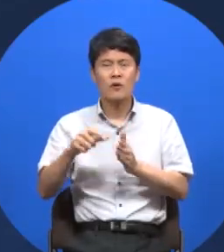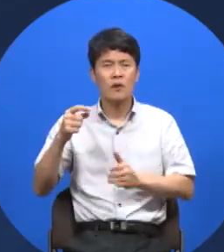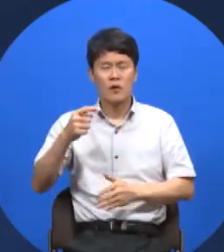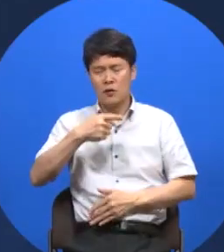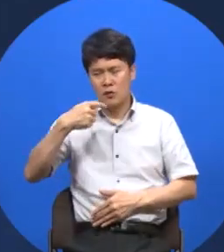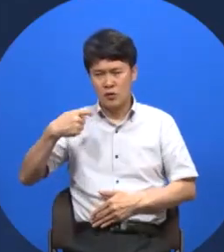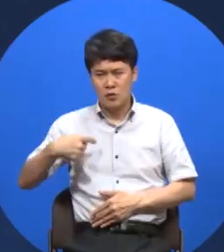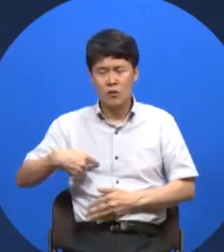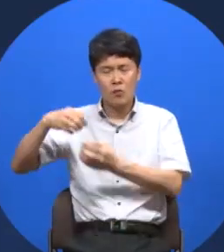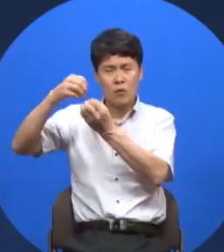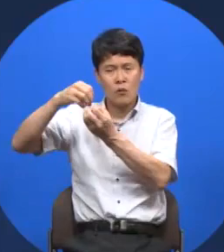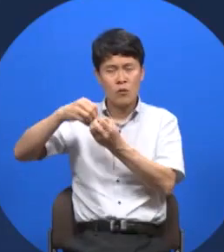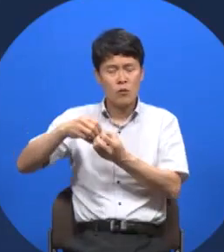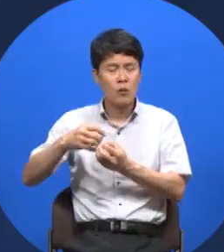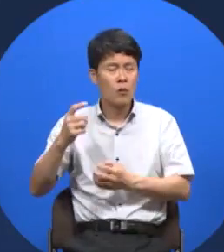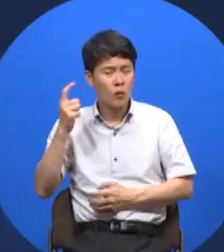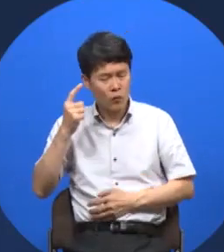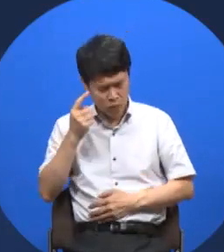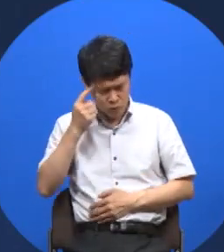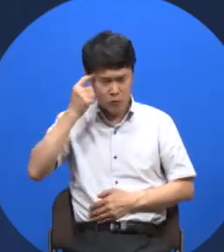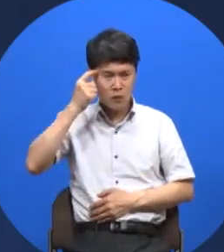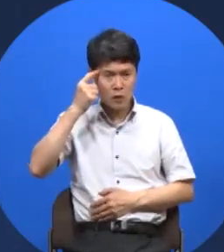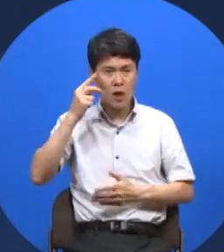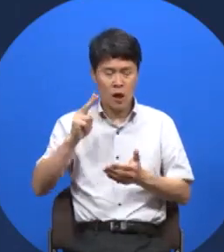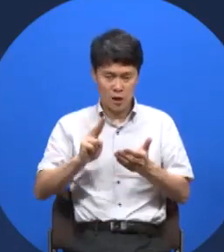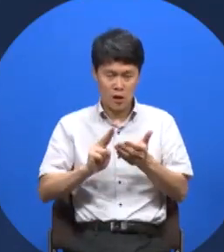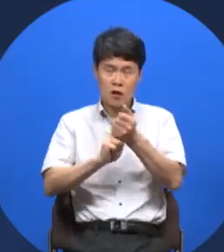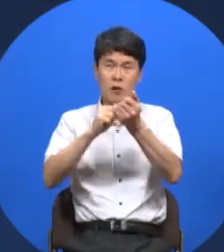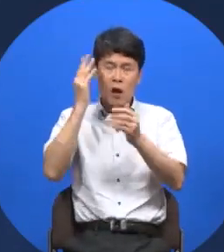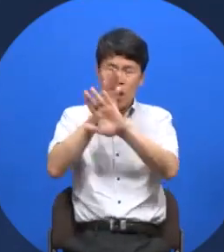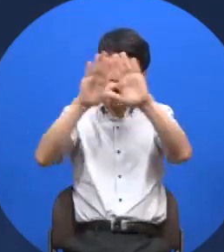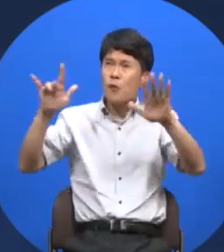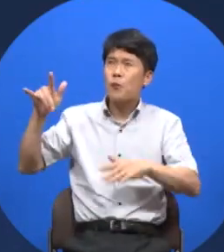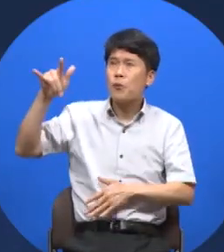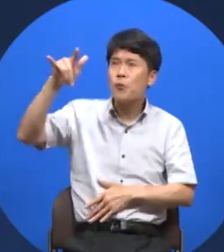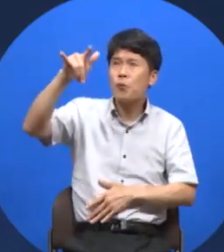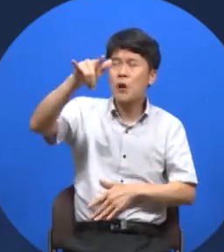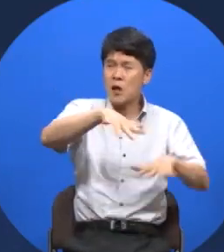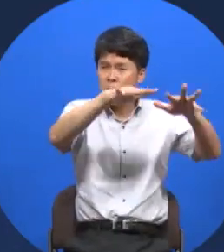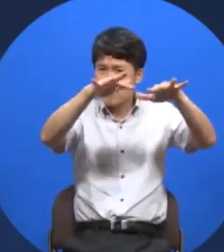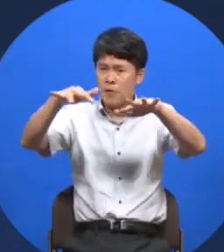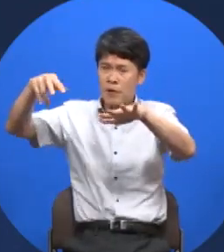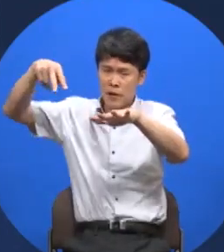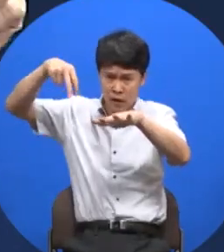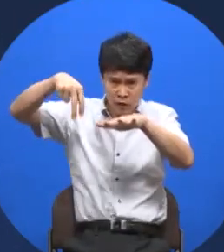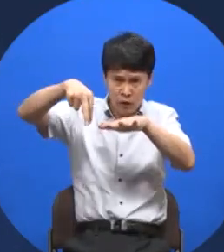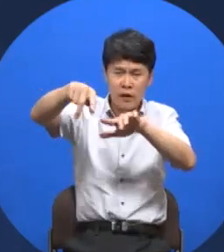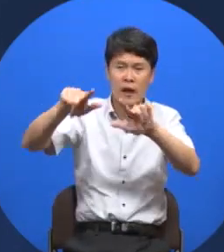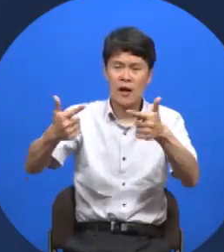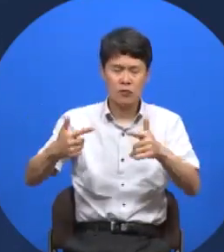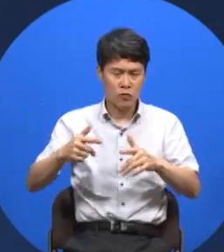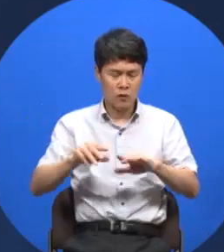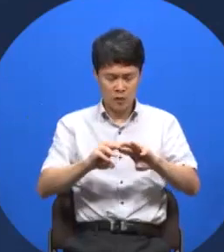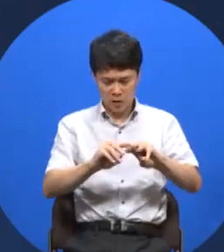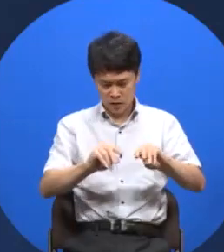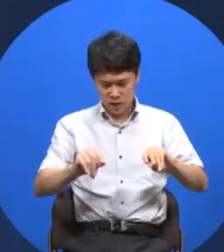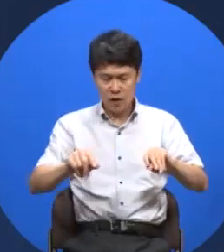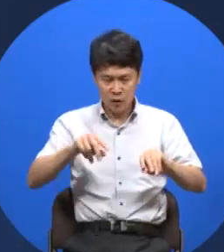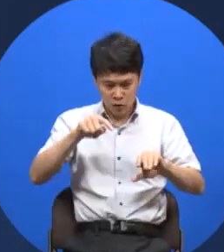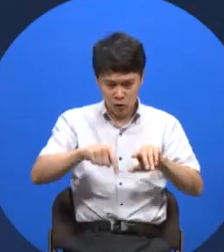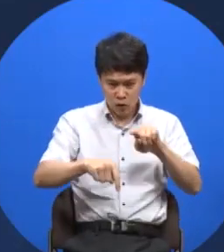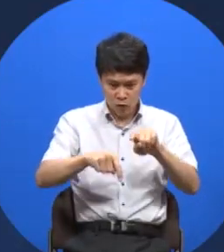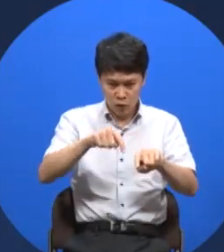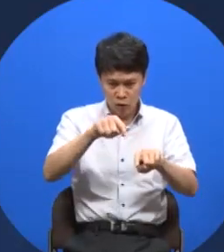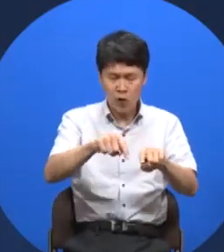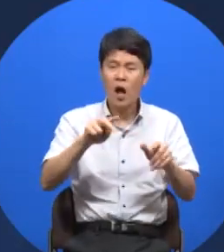속담이 떠올랐다. 기적은 하늘을 날거나 바다 위를 걷는 것이 아니라 땅에서 걸어 다니는